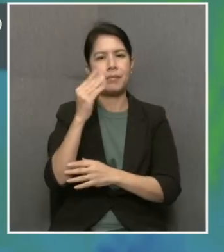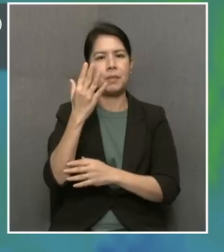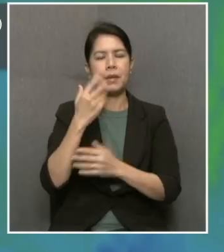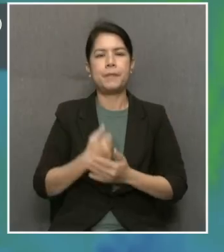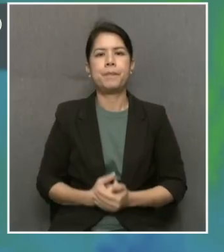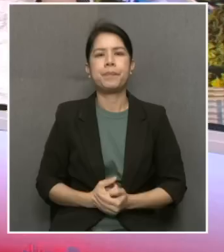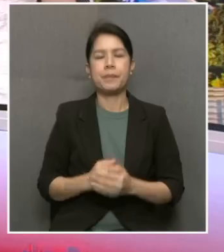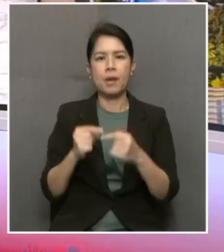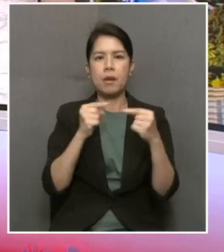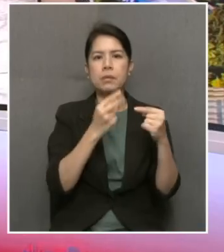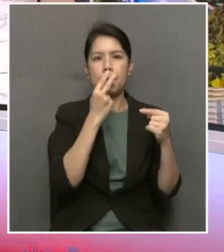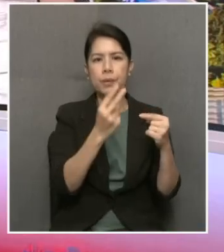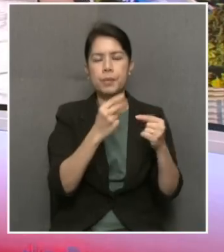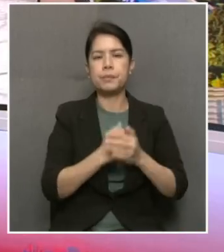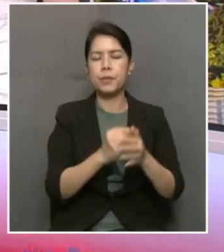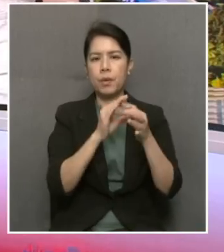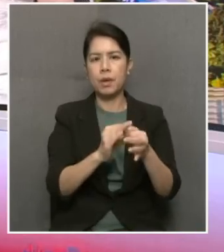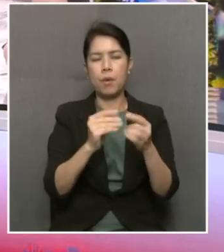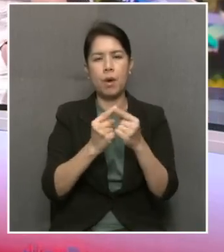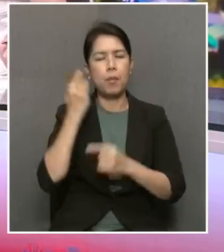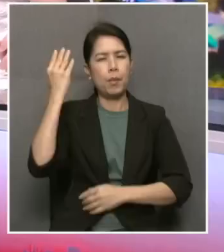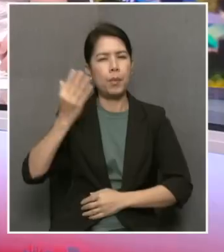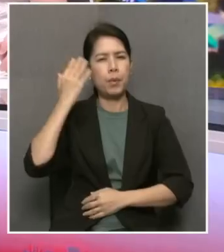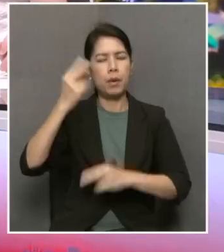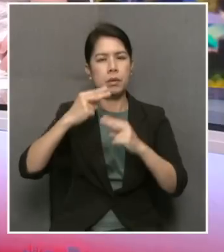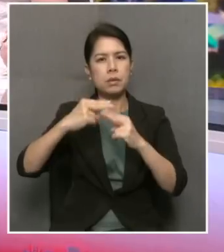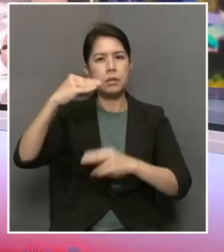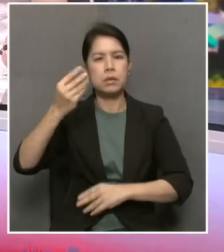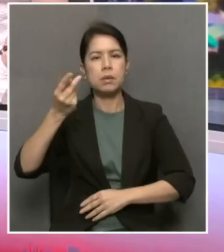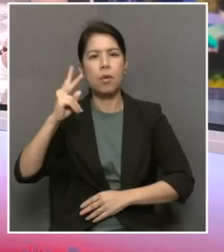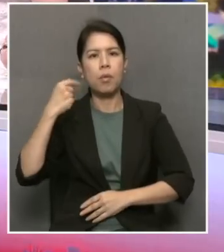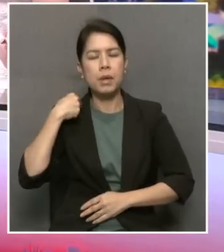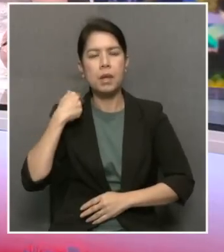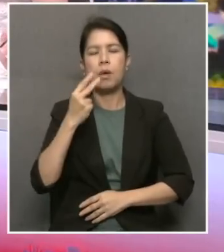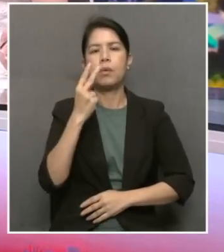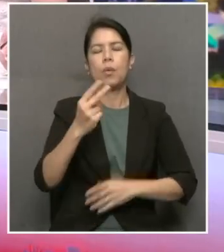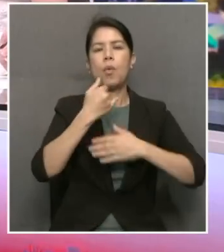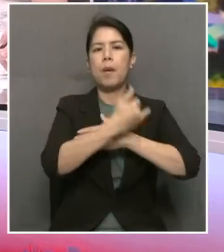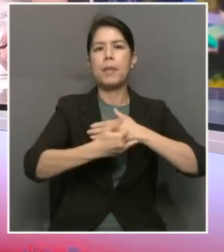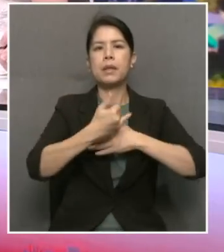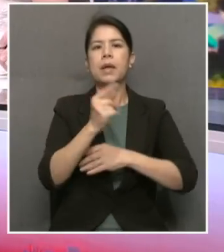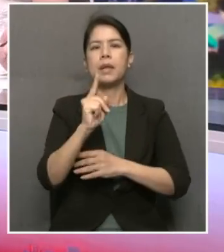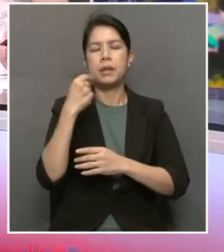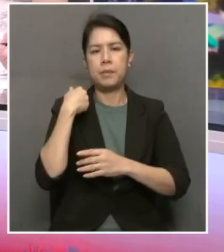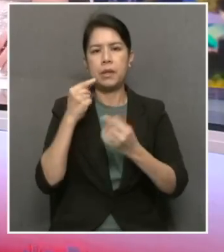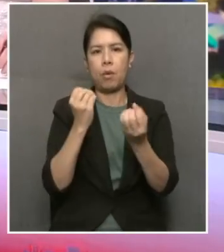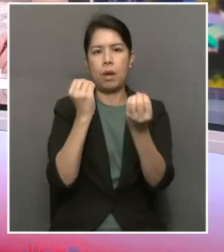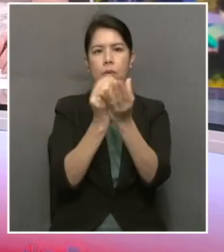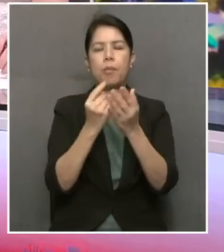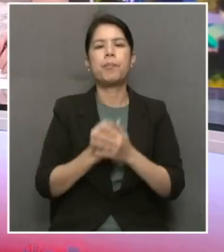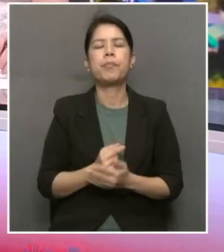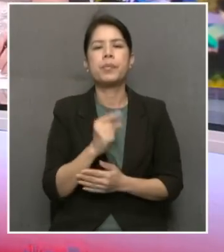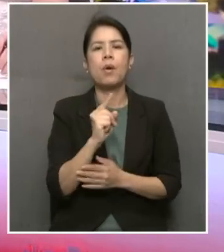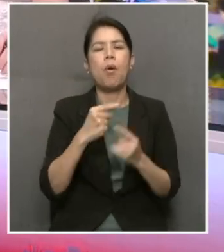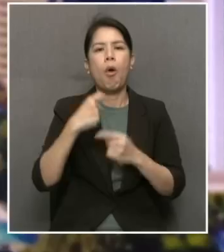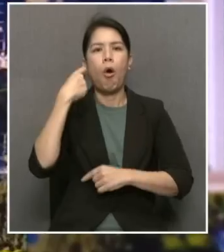ที่โคอินุนะคะว่านอกจากจะไม่กระทบไทยโดยตรงแล้วมีประเทศไหนที่กระทบโดยตรงบ้างนะคะอย่างฮ่องกงและไต้หวัน